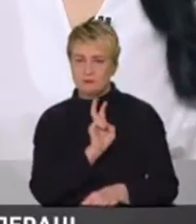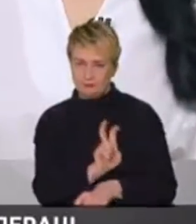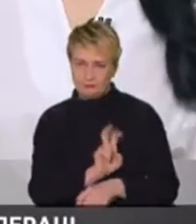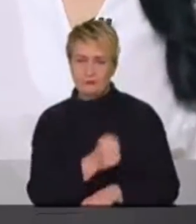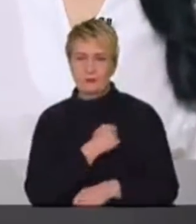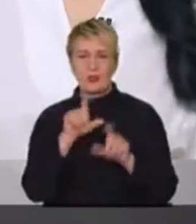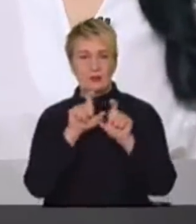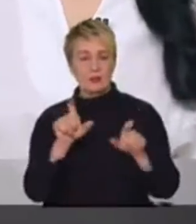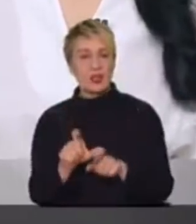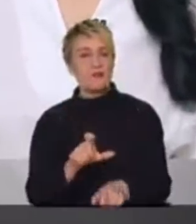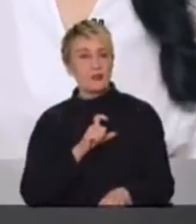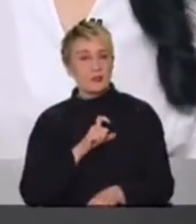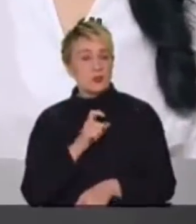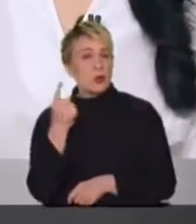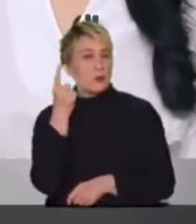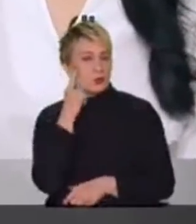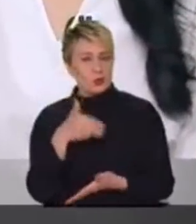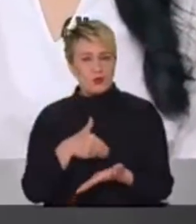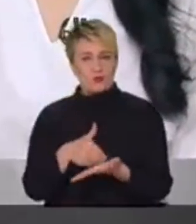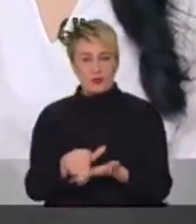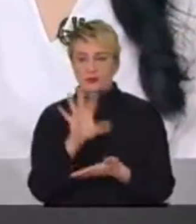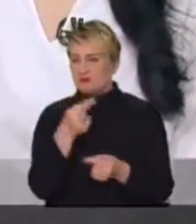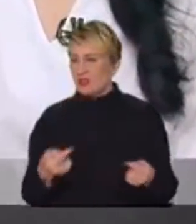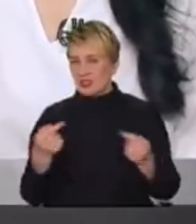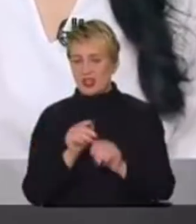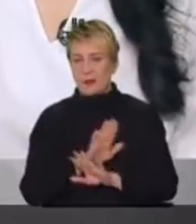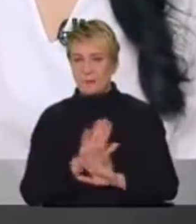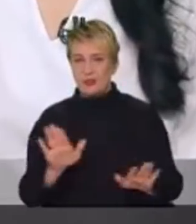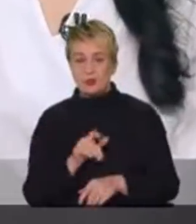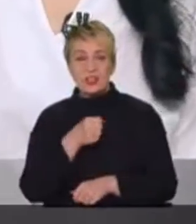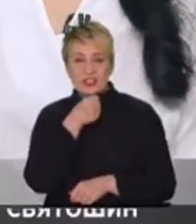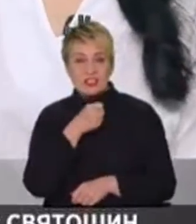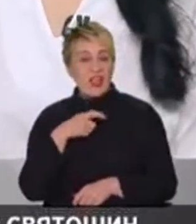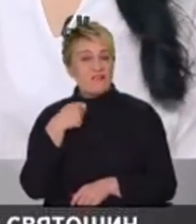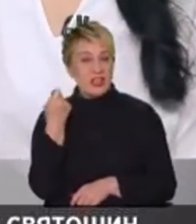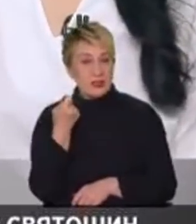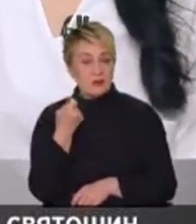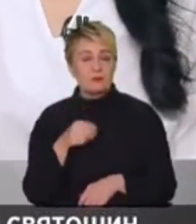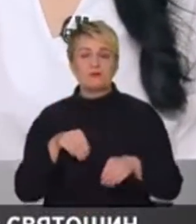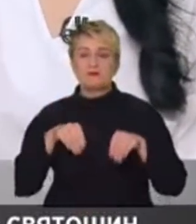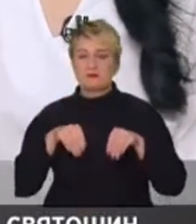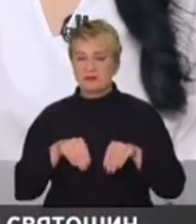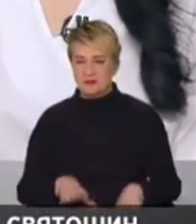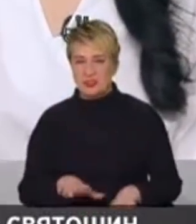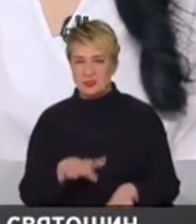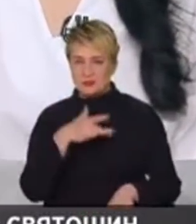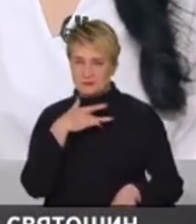але у відповідь він почув відмову. Мовляв, він не підходить за віком. Тому ж вирішив